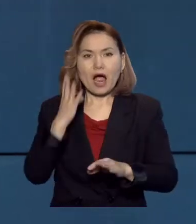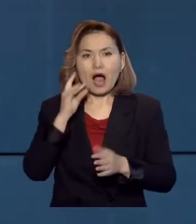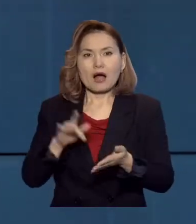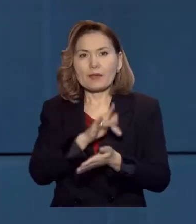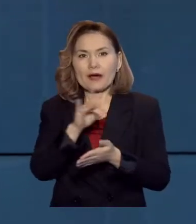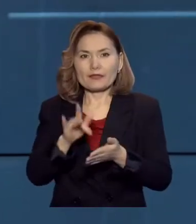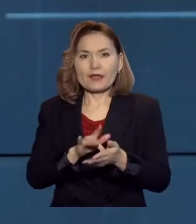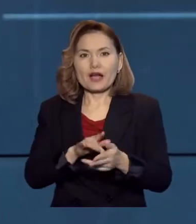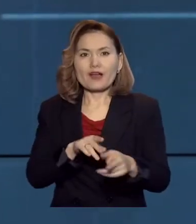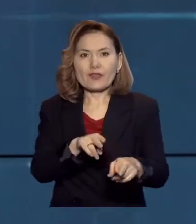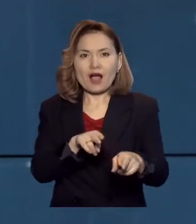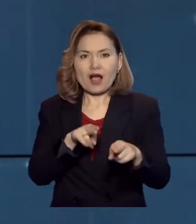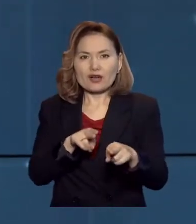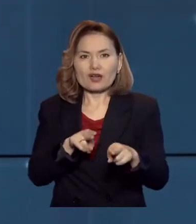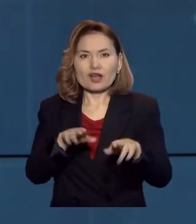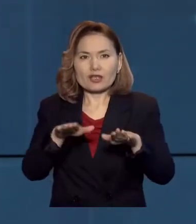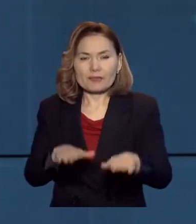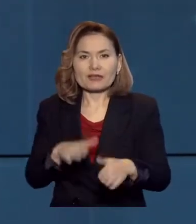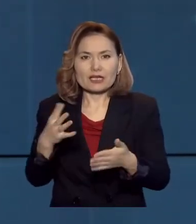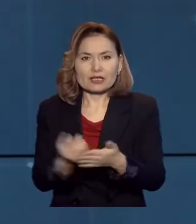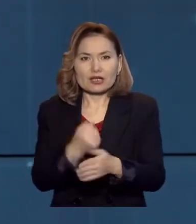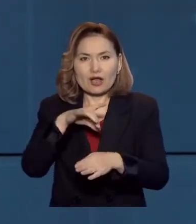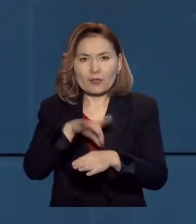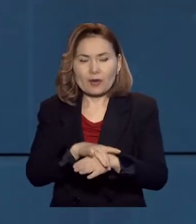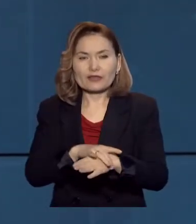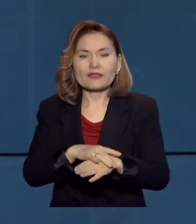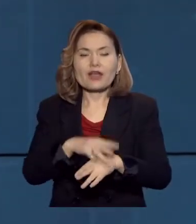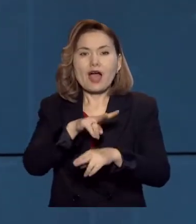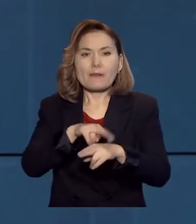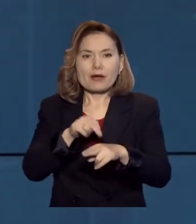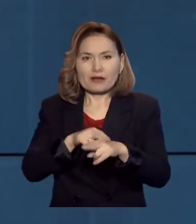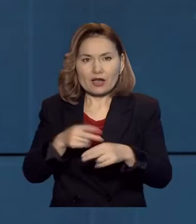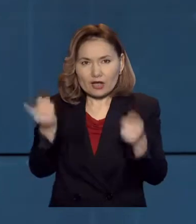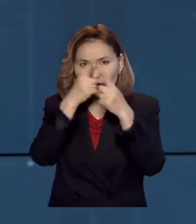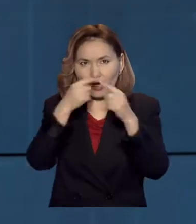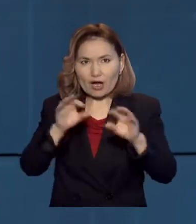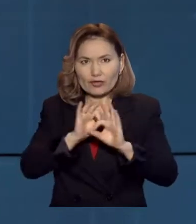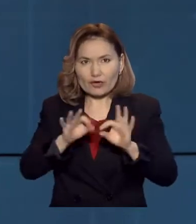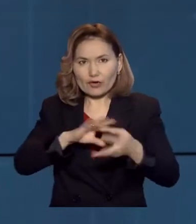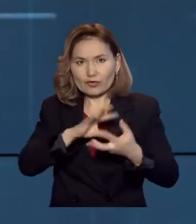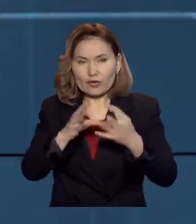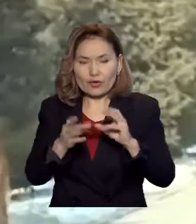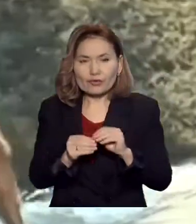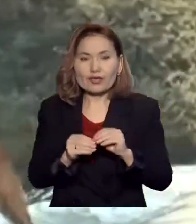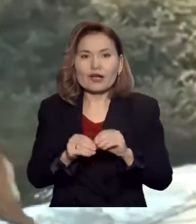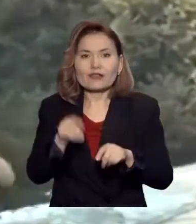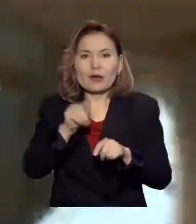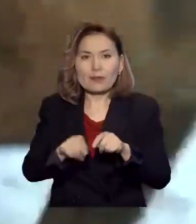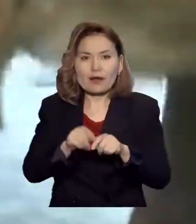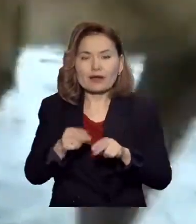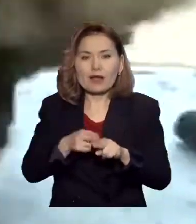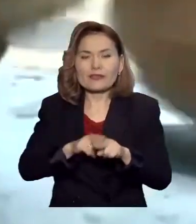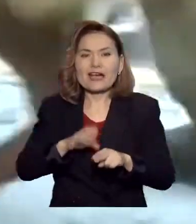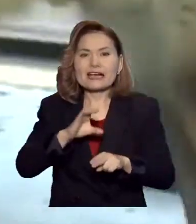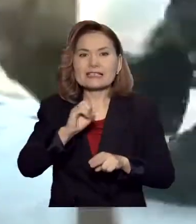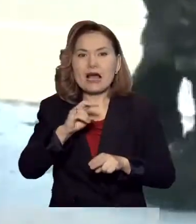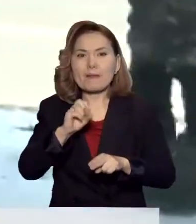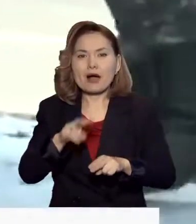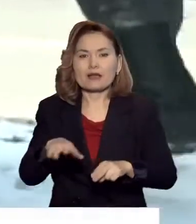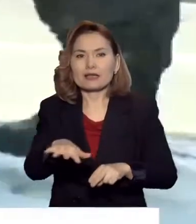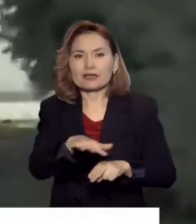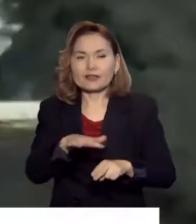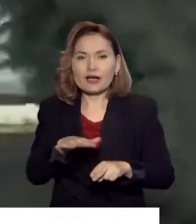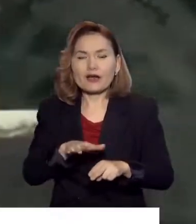Алматыдан қару-жарақ арсенал табылды. Полиция департаментінің мәліметінше жедел іс-шараларды жүргізу барысында Самал ықшам ауданында мемлекеттік мұражайдың